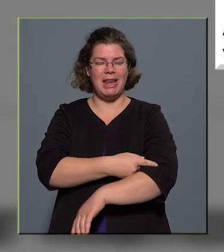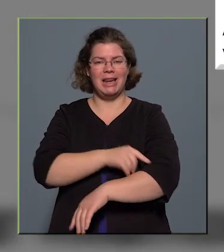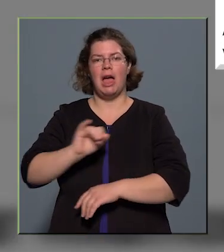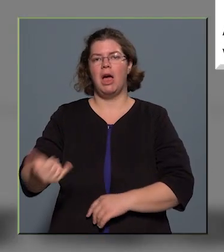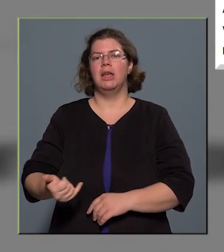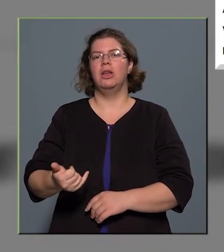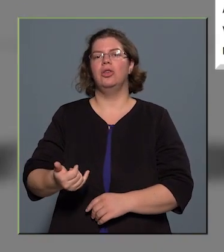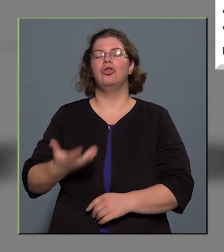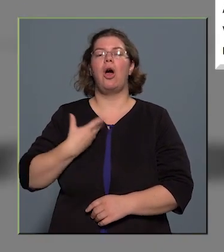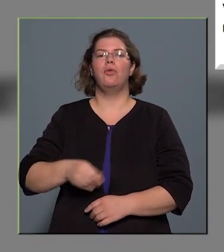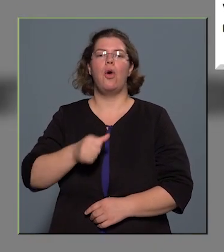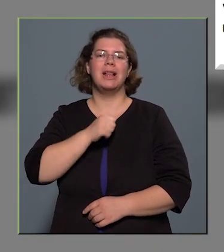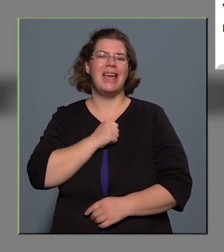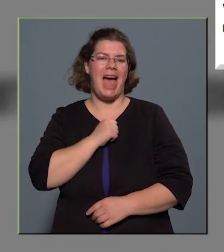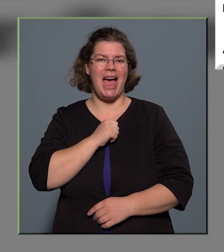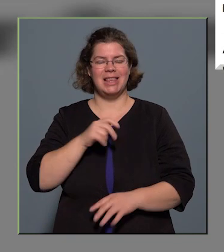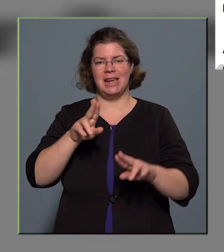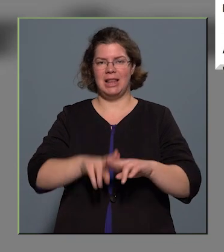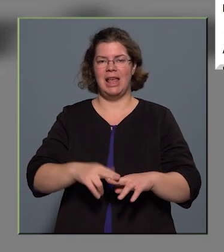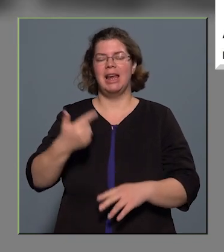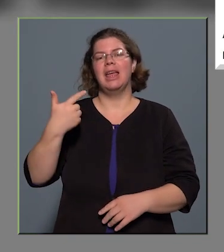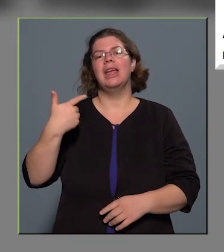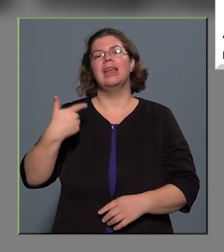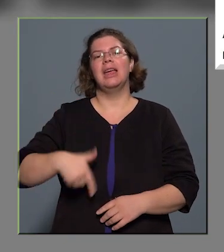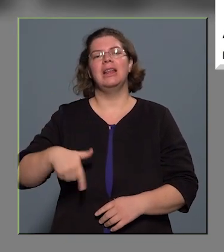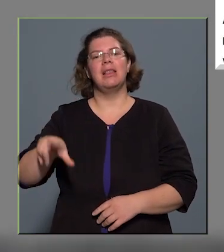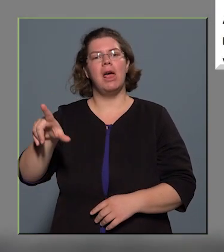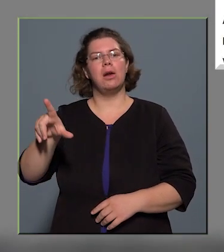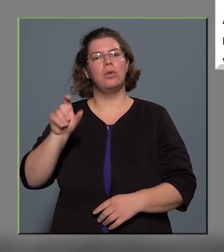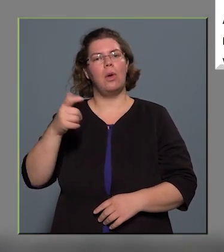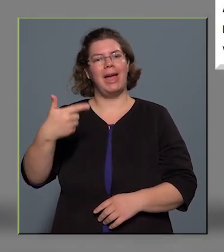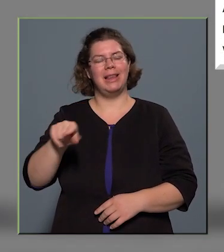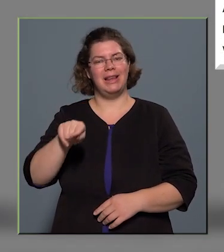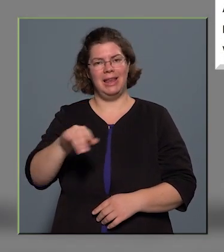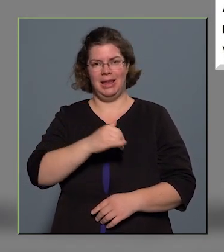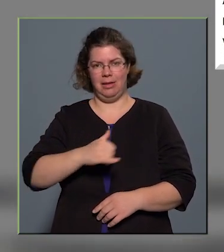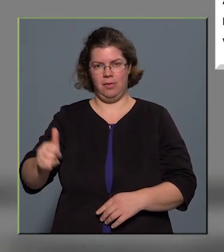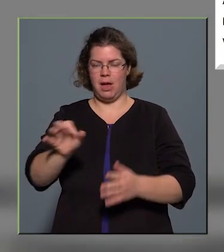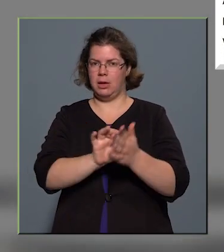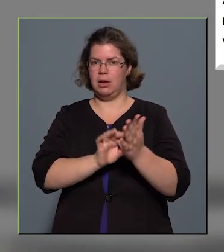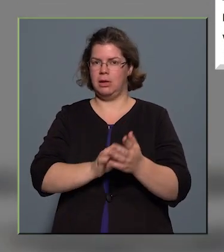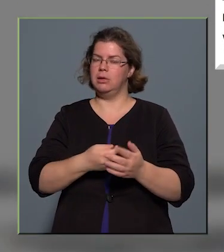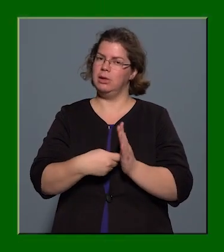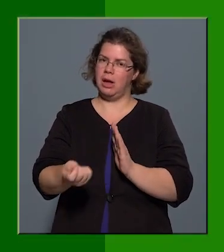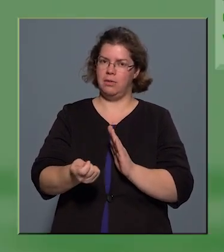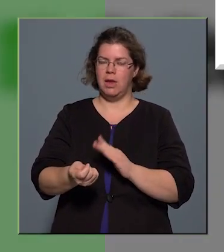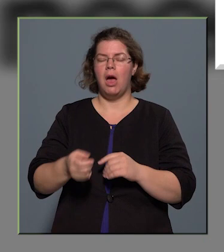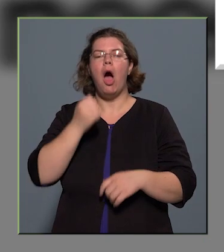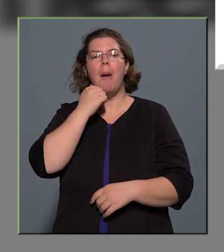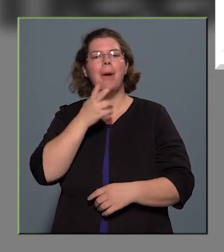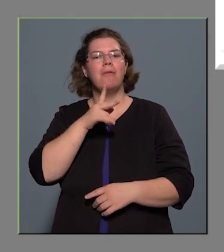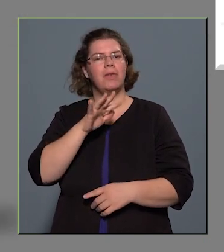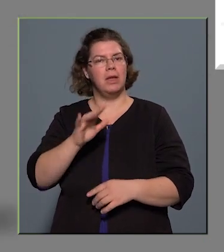és földgázrendszer 2022. évi adatait bemutató kiadványok, tette közzé a Mavir.